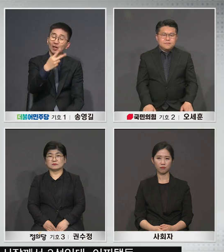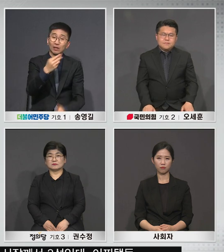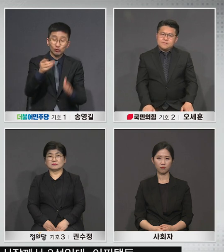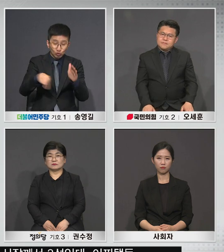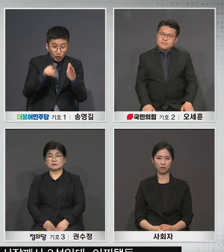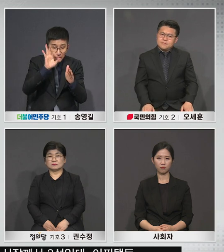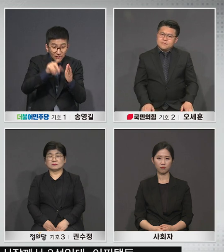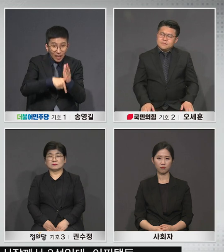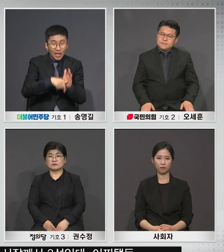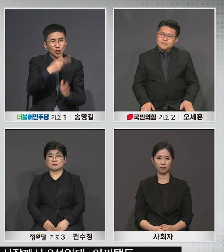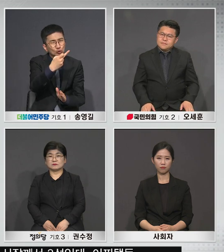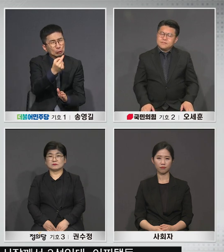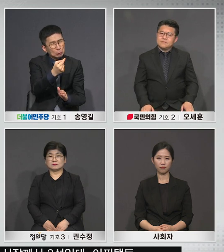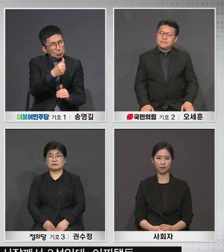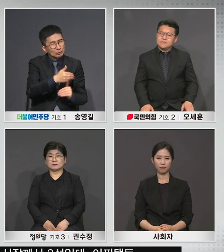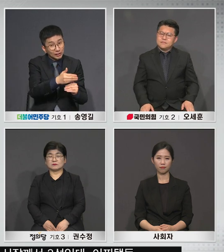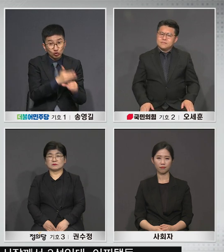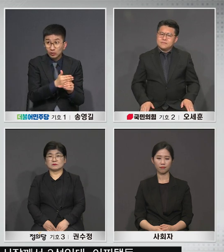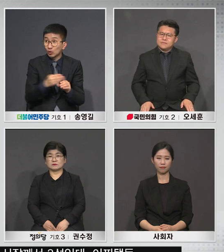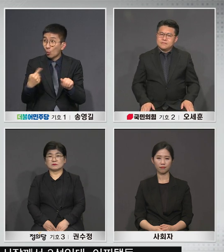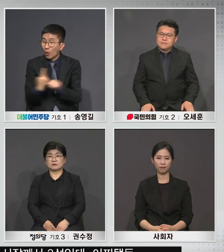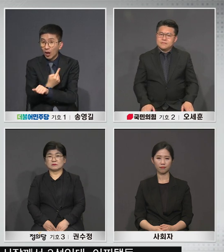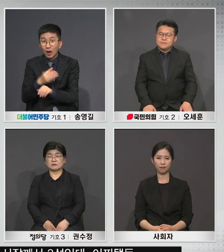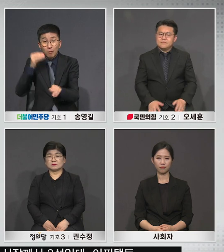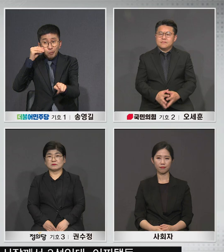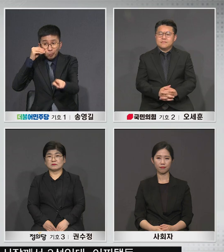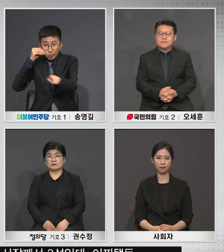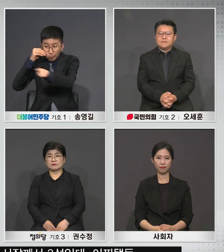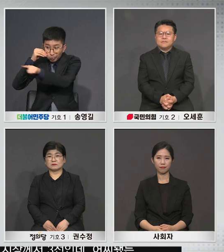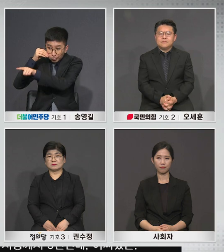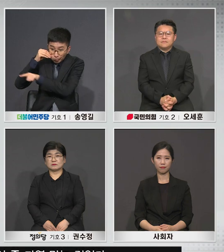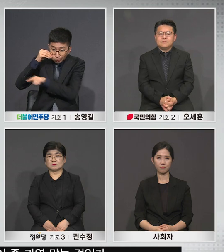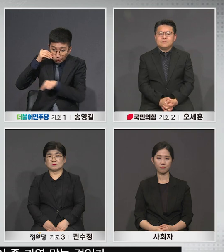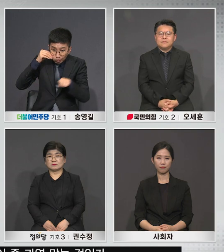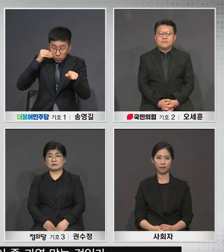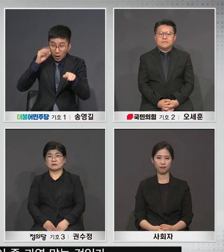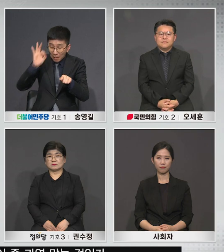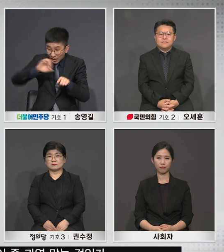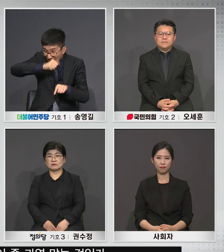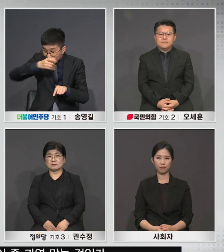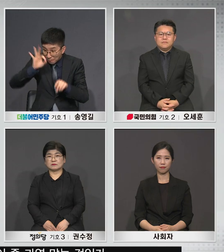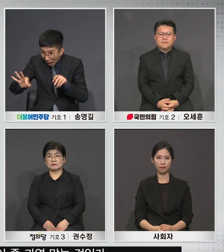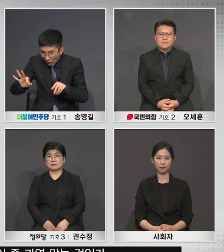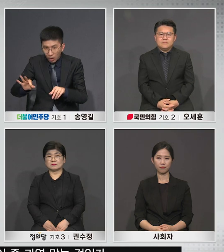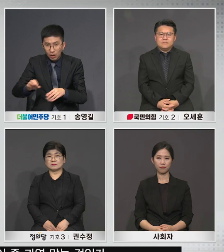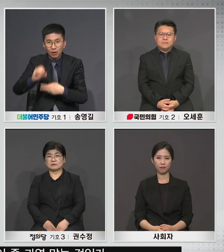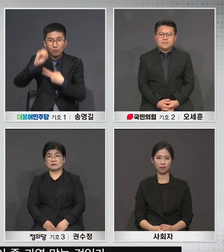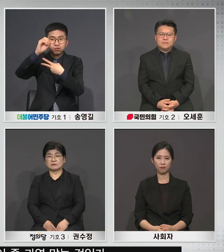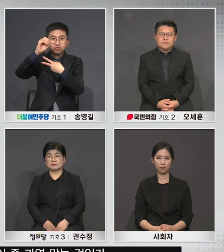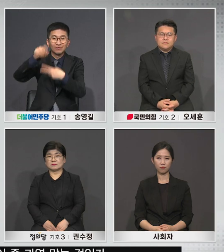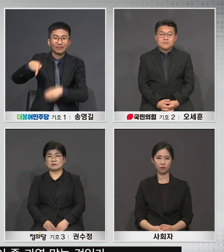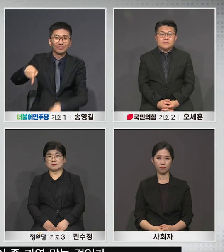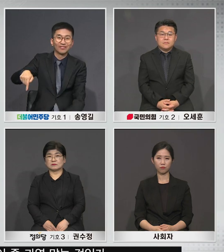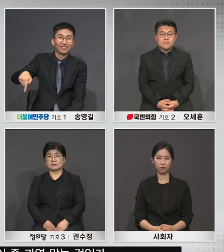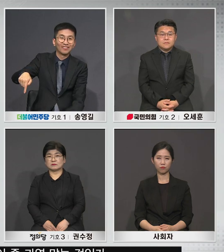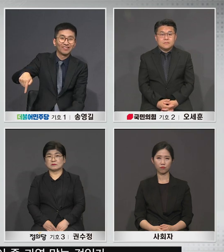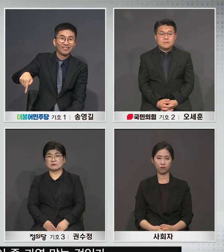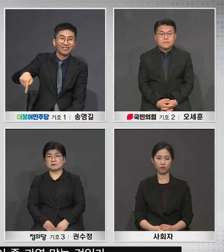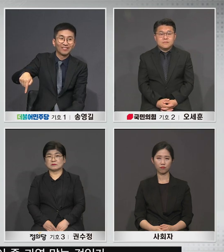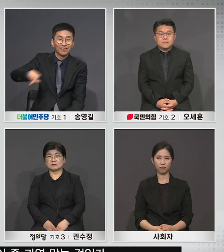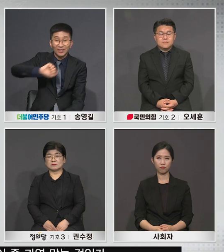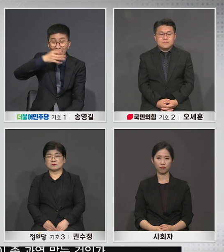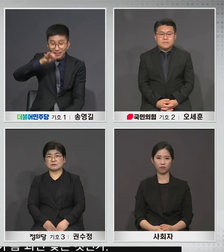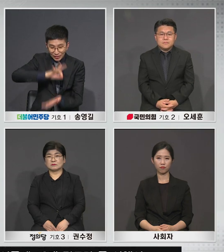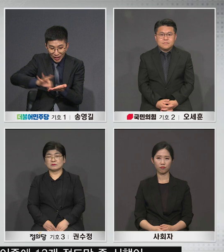좀 시행이 되고 있고 나머지는 37개 사업은 예산이 아예 없어요. 그리고 아예 예산 집행도 1